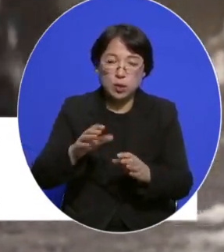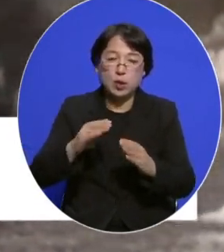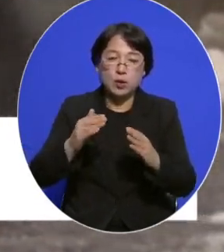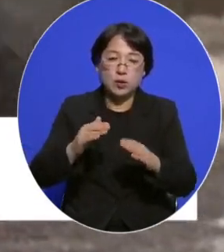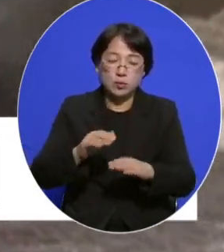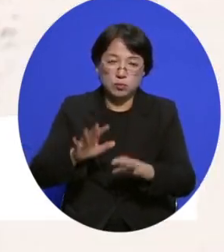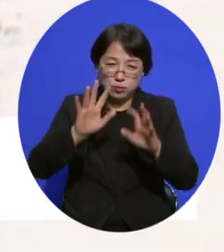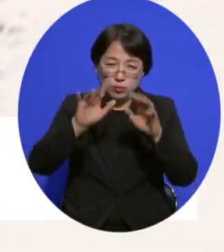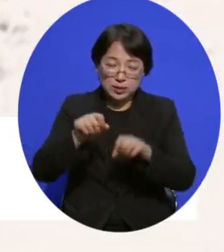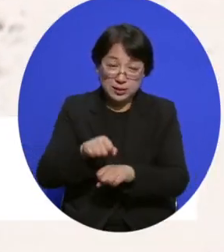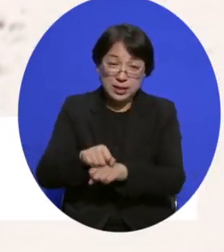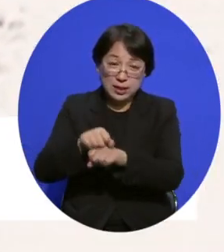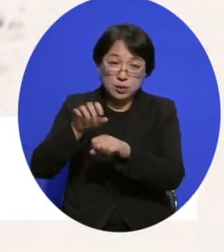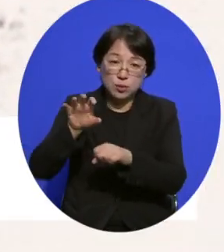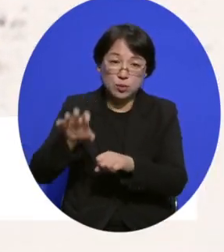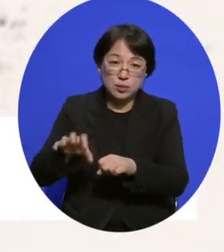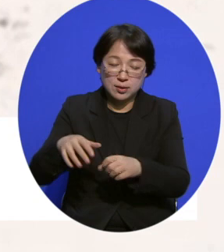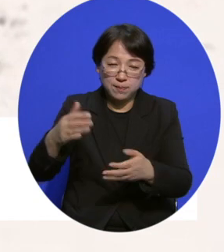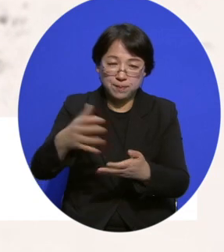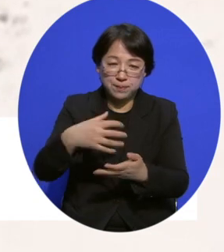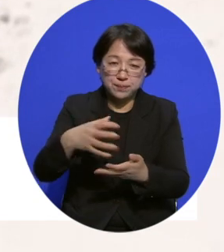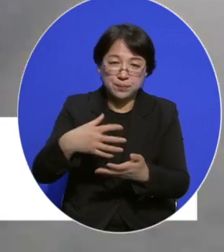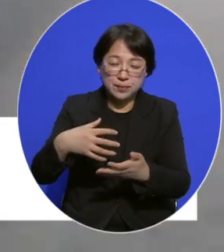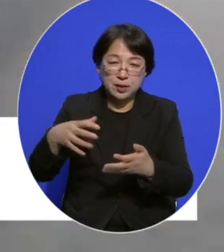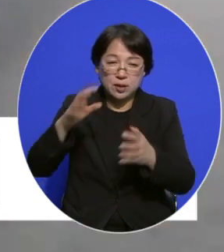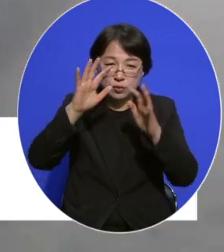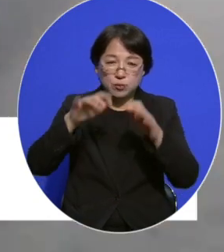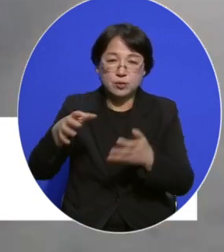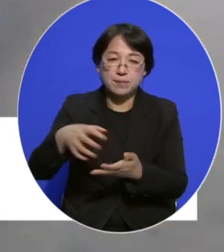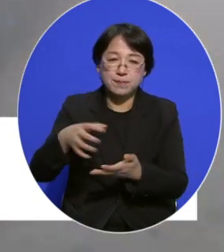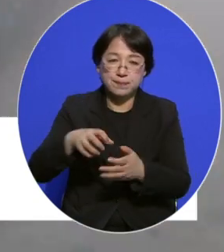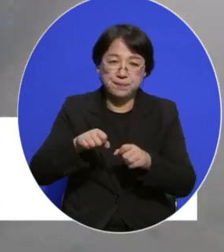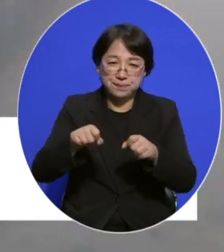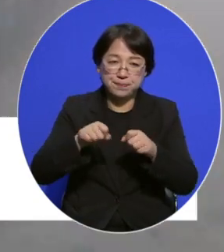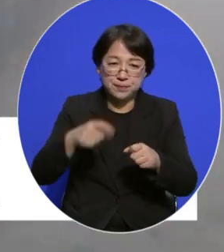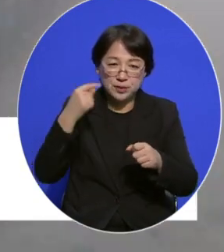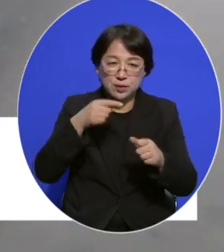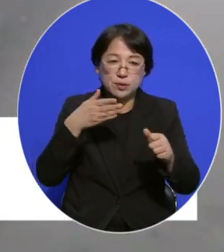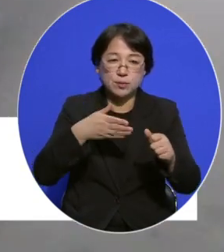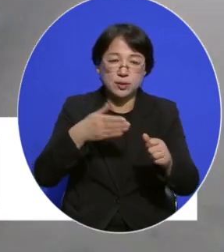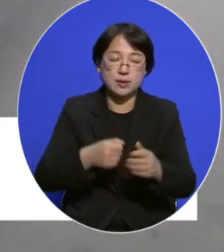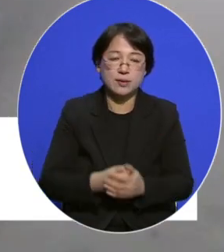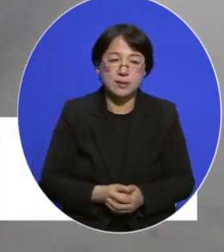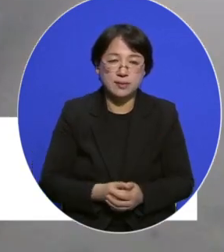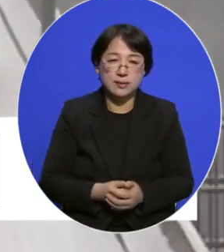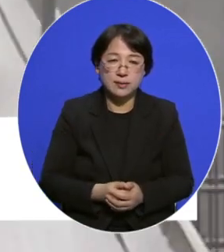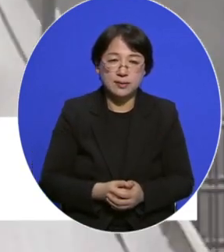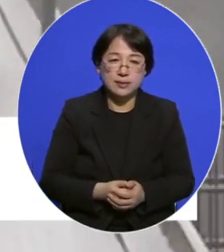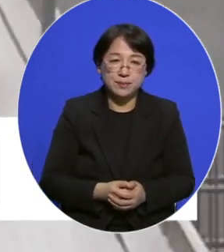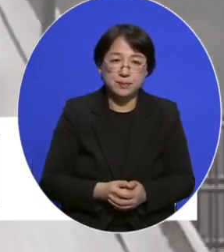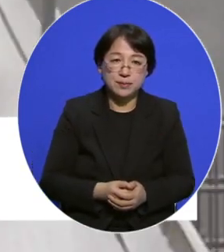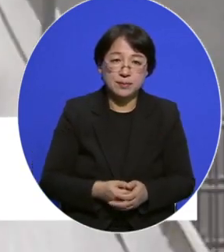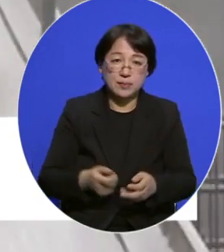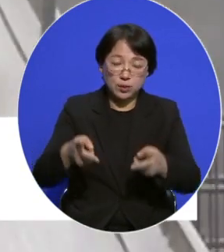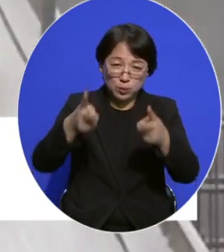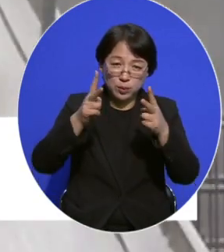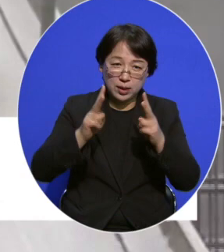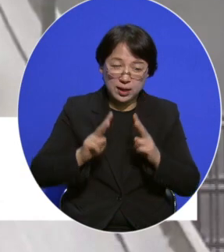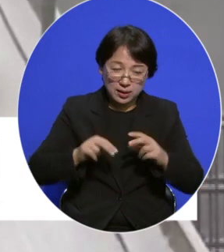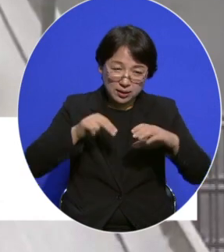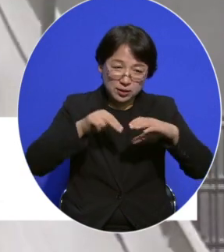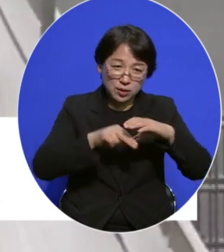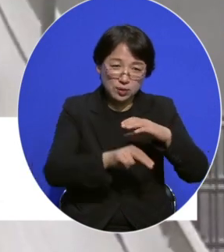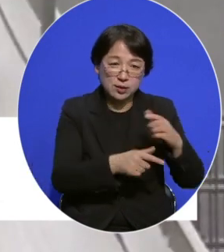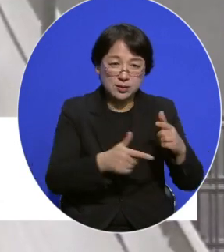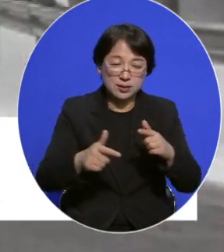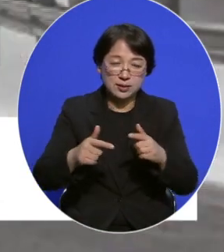특히 제설 작업을 철저히 해달라고 요청했습니다. 또 터널 진출입로와 교량, 램프 구간 등 결빙 취약지역 제설